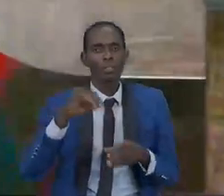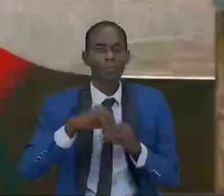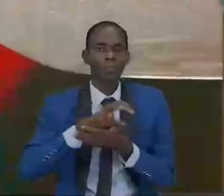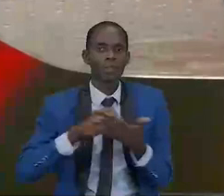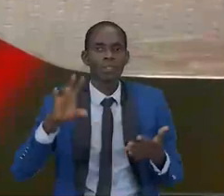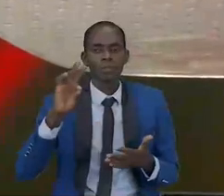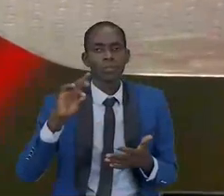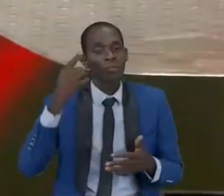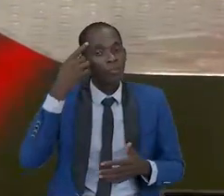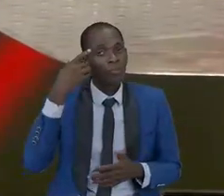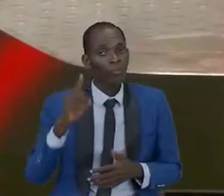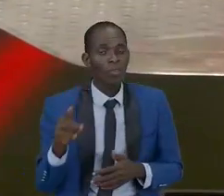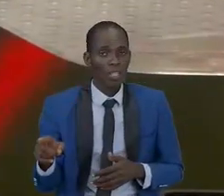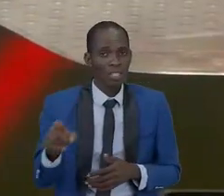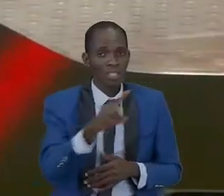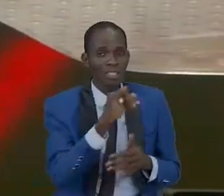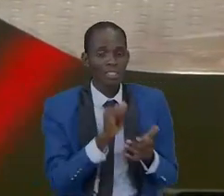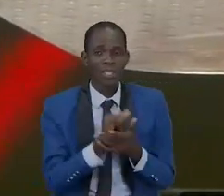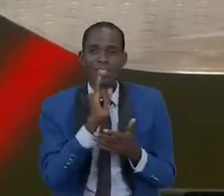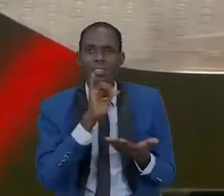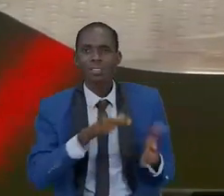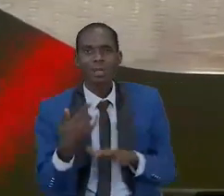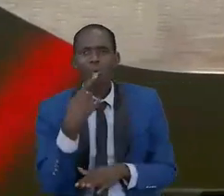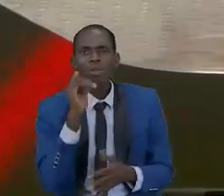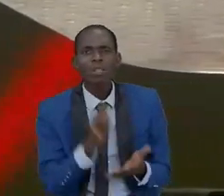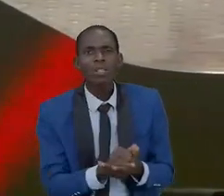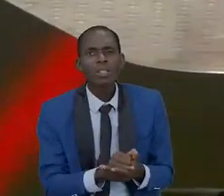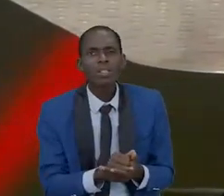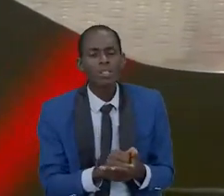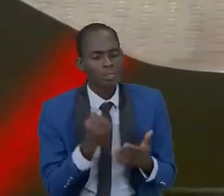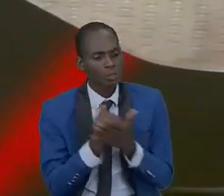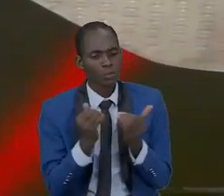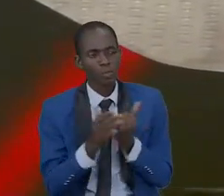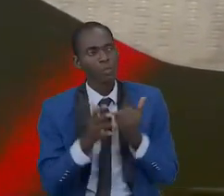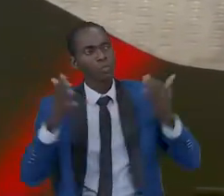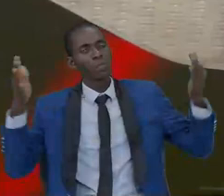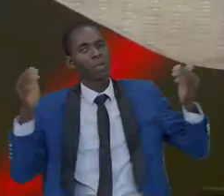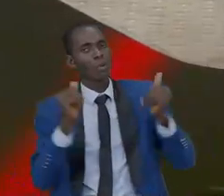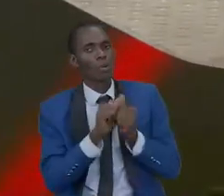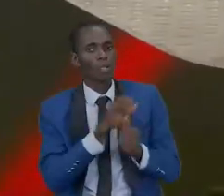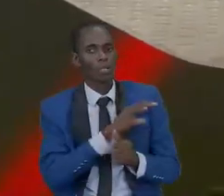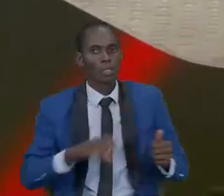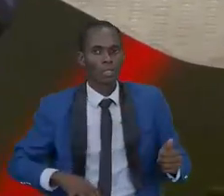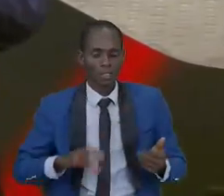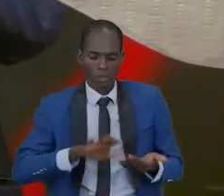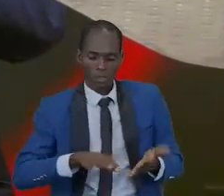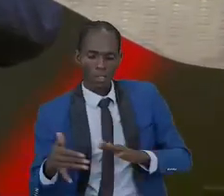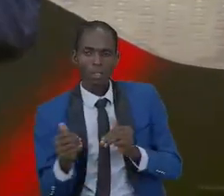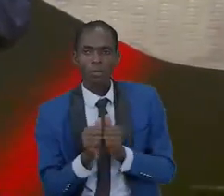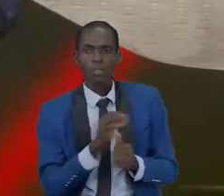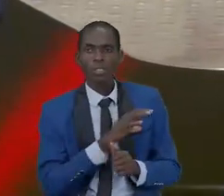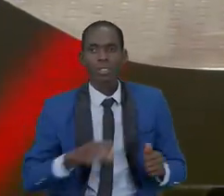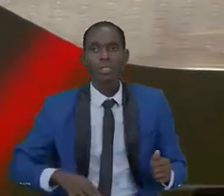verset 7 car celui qui est mort qui est là il a été crucifié avec Chris mort avec Christian